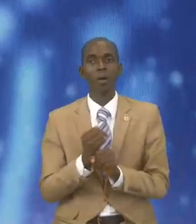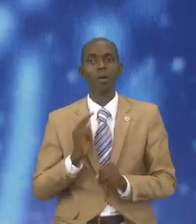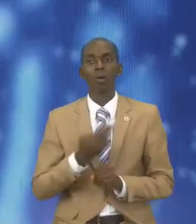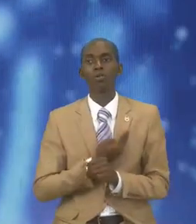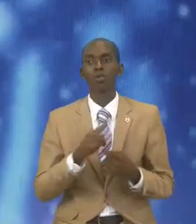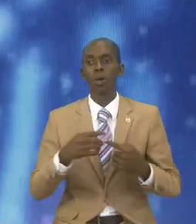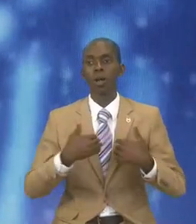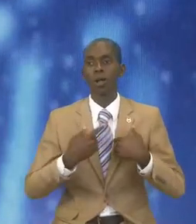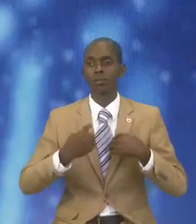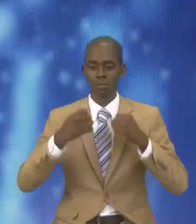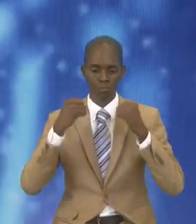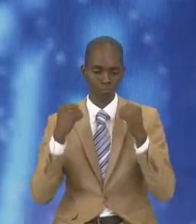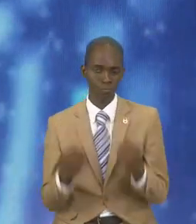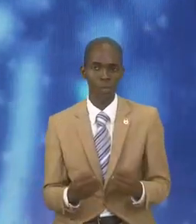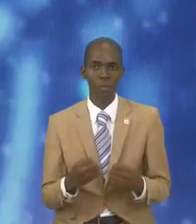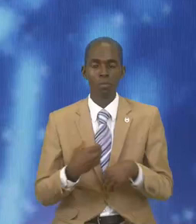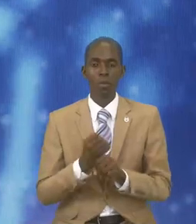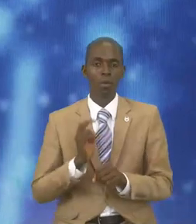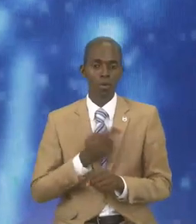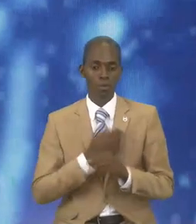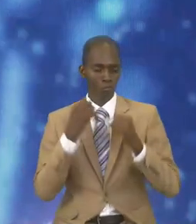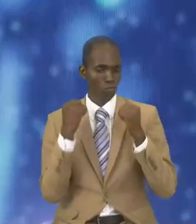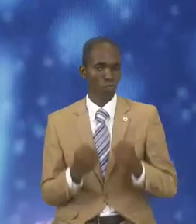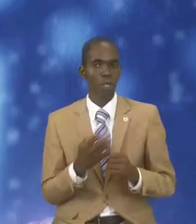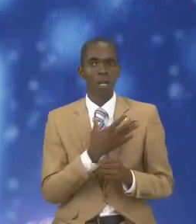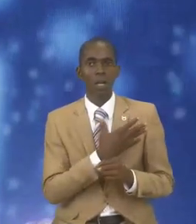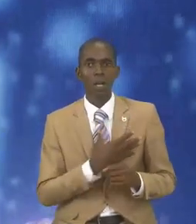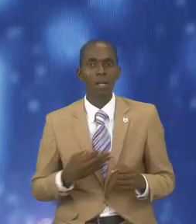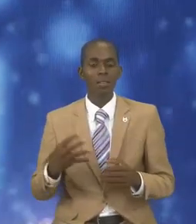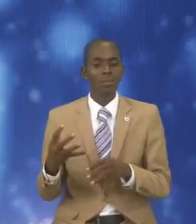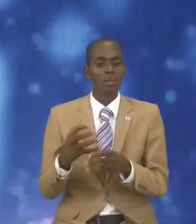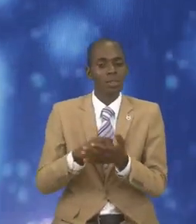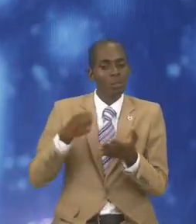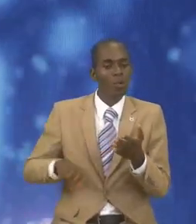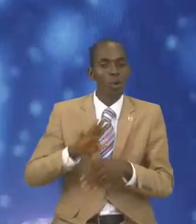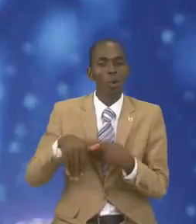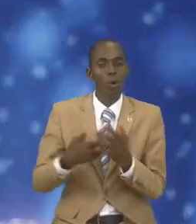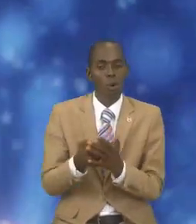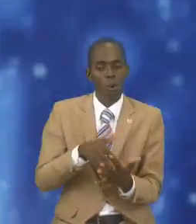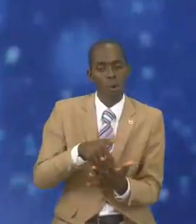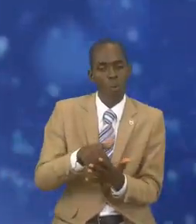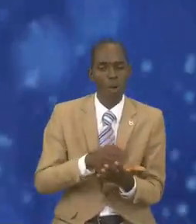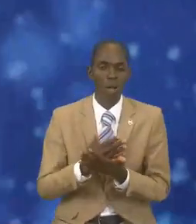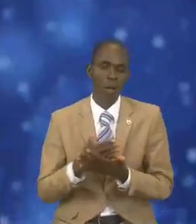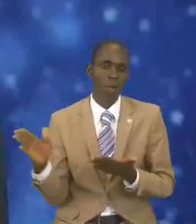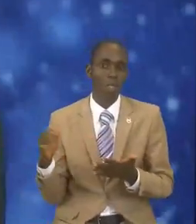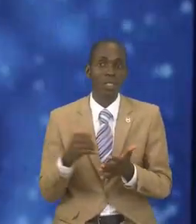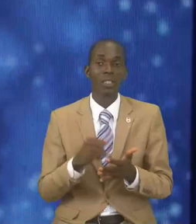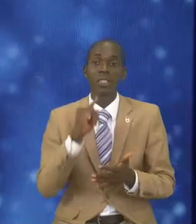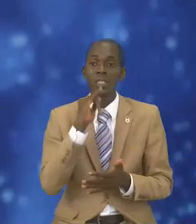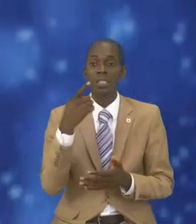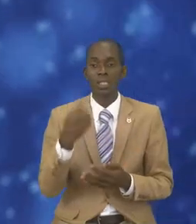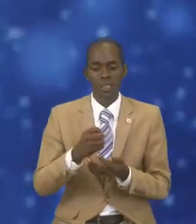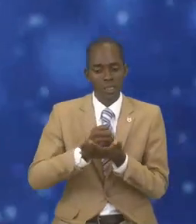nous amène à avoir la force. Et elle nous rend forts. Et elle ôte toute faiblesse de notre vie. C'est la